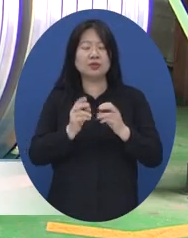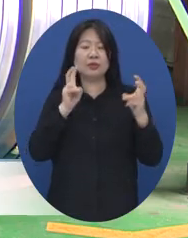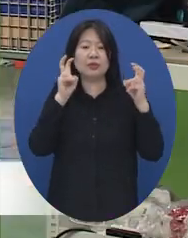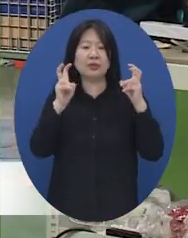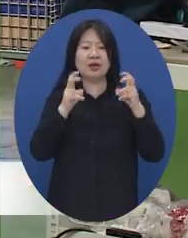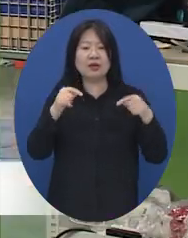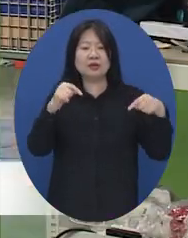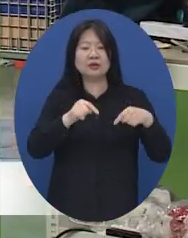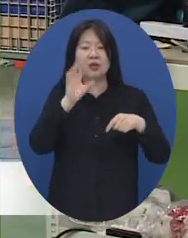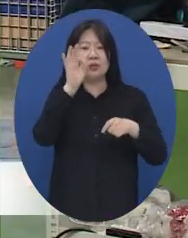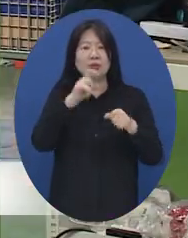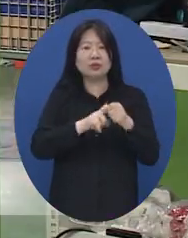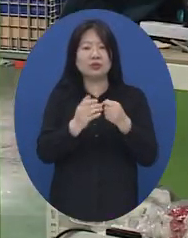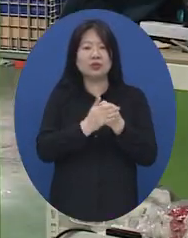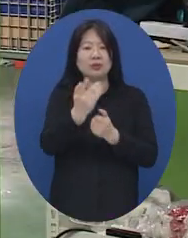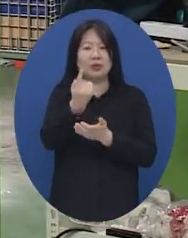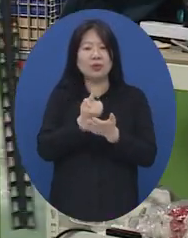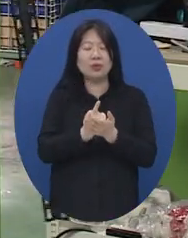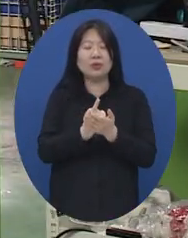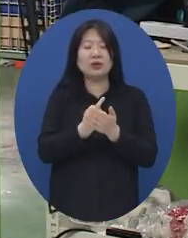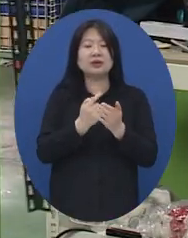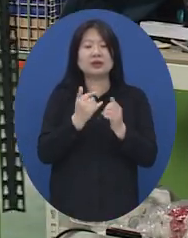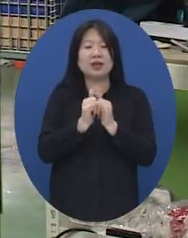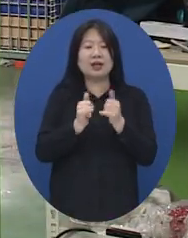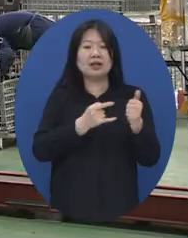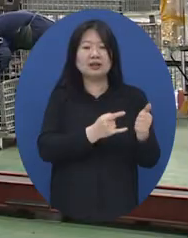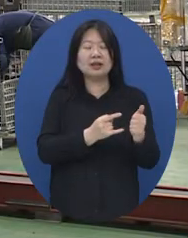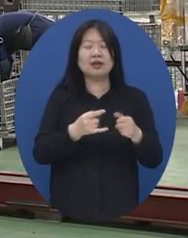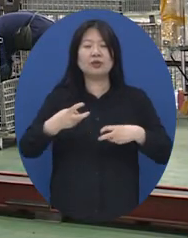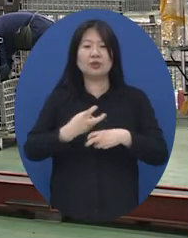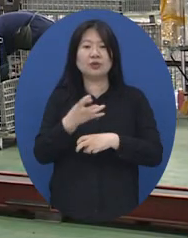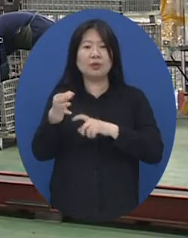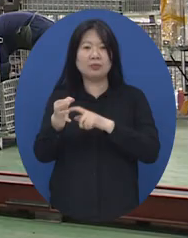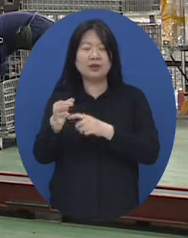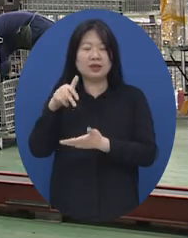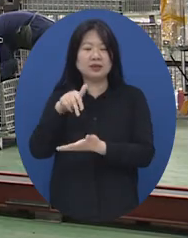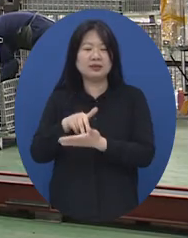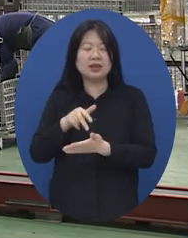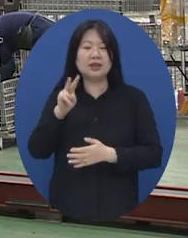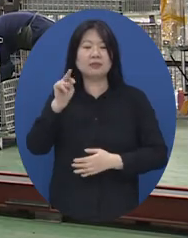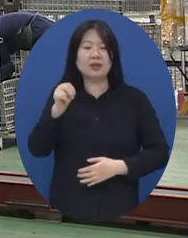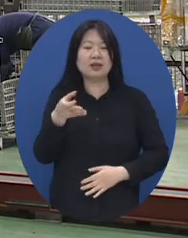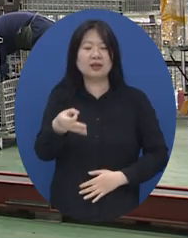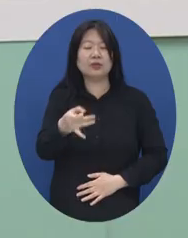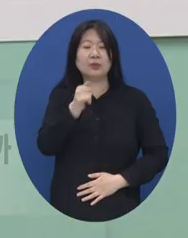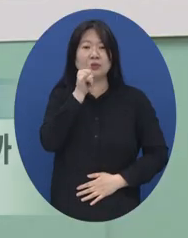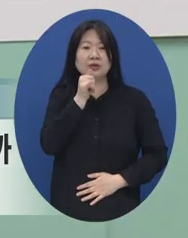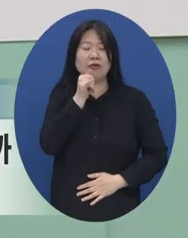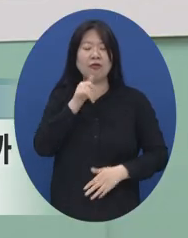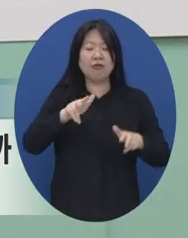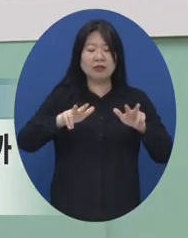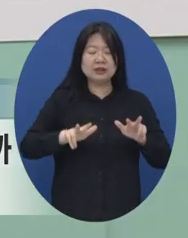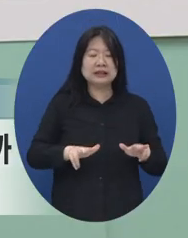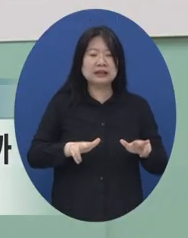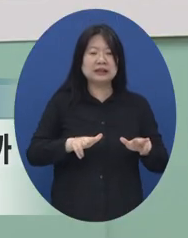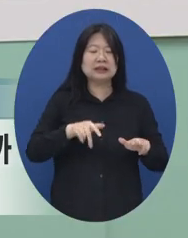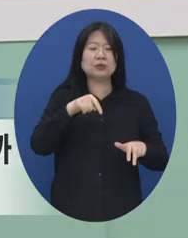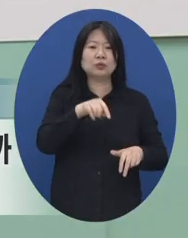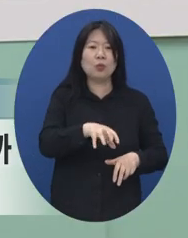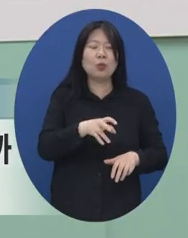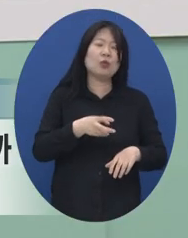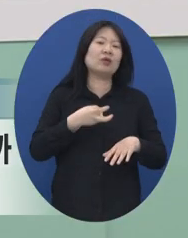업체 면접을 보러온 지원자들에게 교통비 차원에서 2만원의 면접비 를 지급합니다 지리적으로 좀